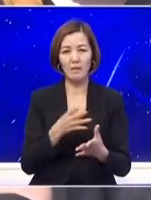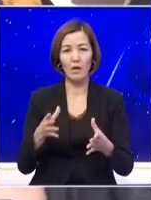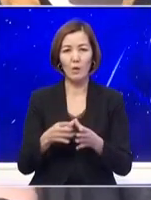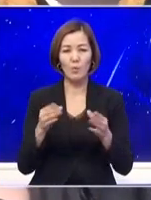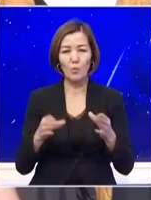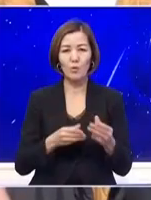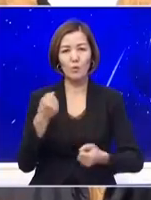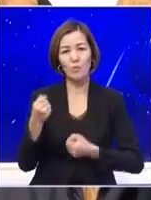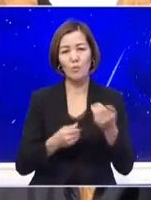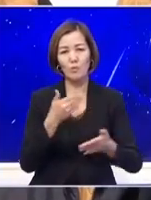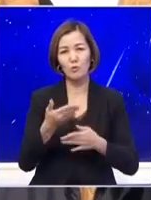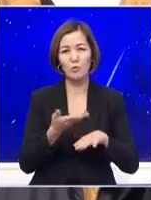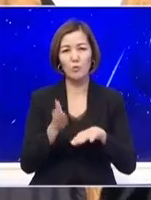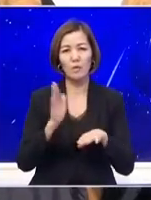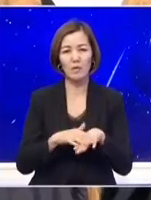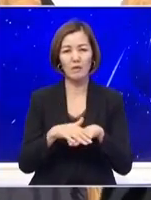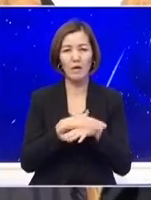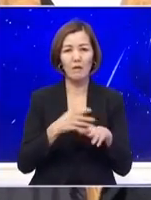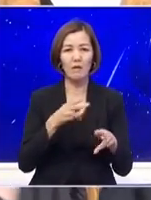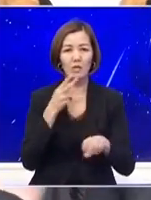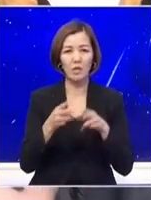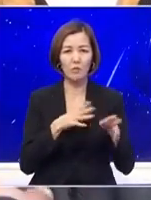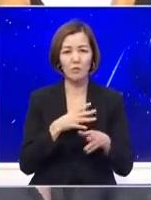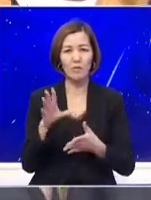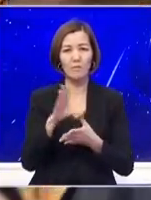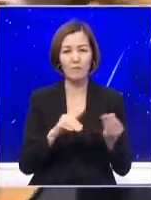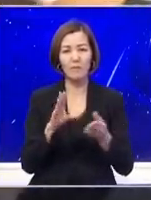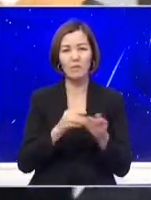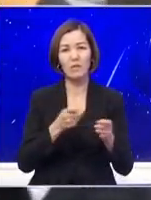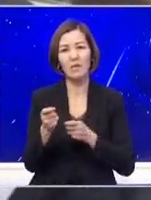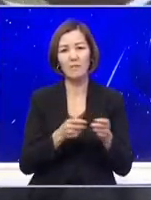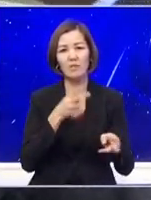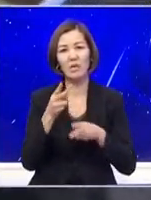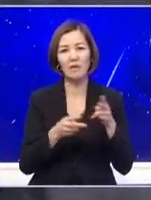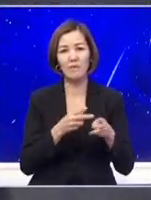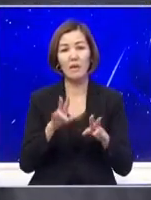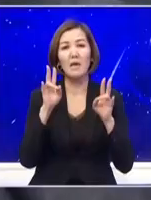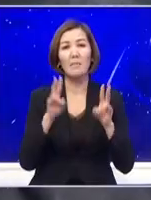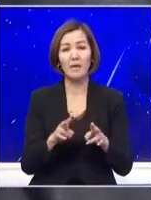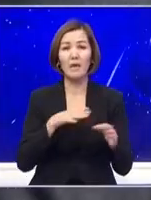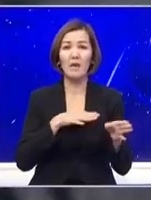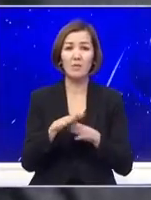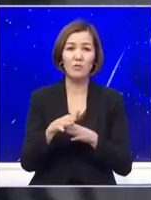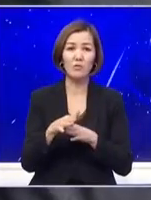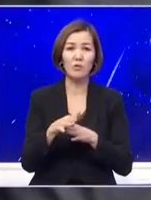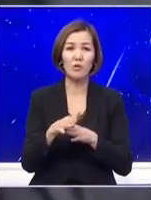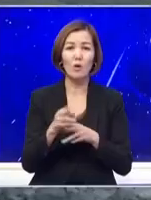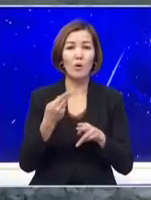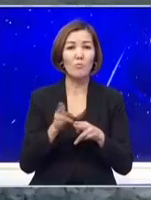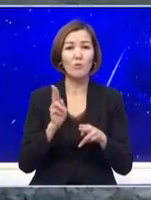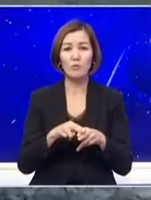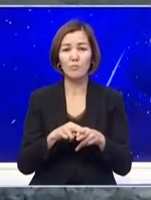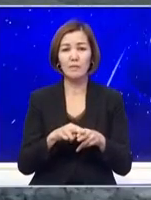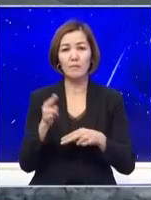жүруі қиындап кетті дейді. Наразы жұрт. Осымен бірнеше рет әкімшілікке келіп, шағымданған, бірақ жергілікті атқарушы орган өкілдері